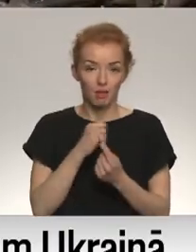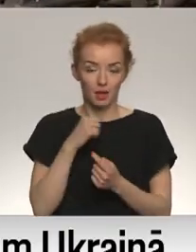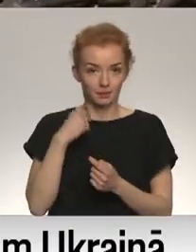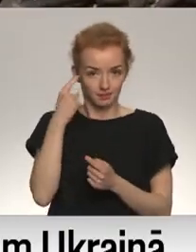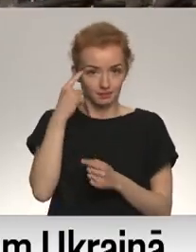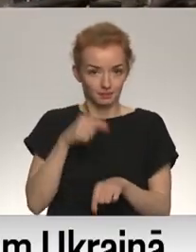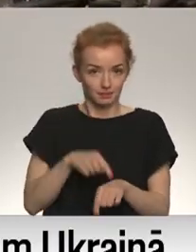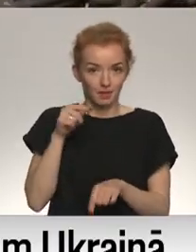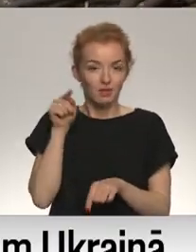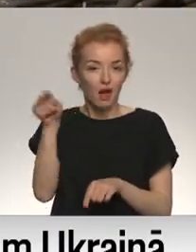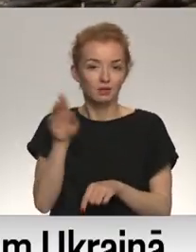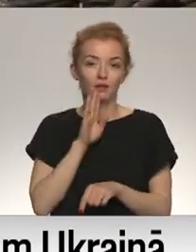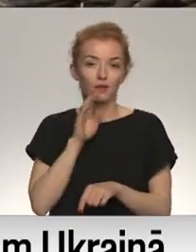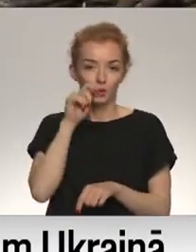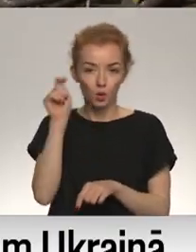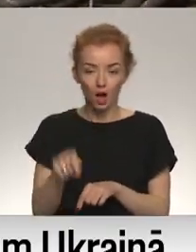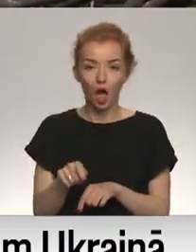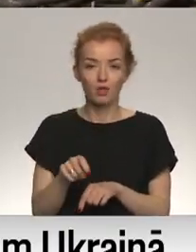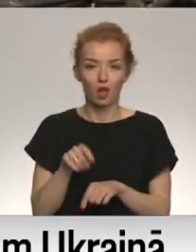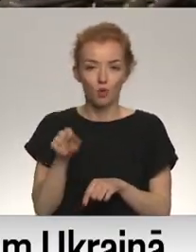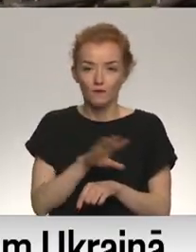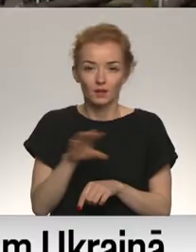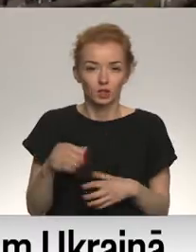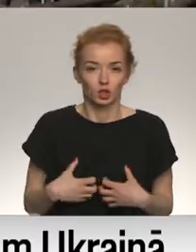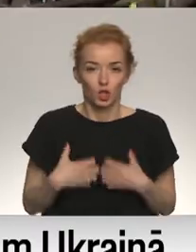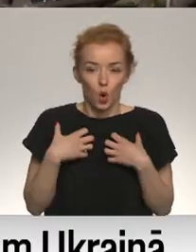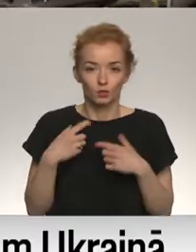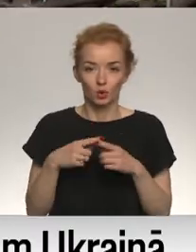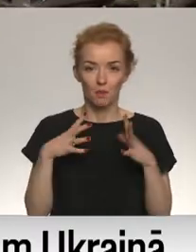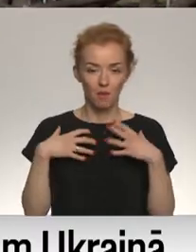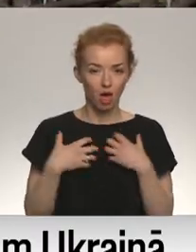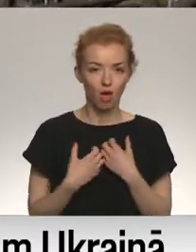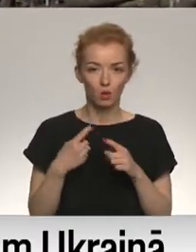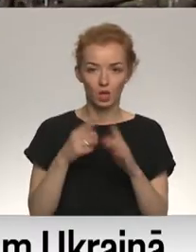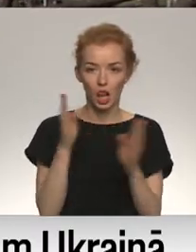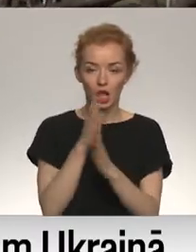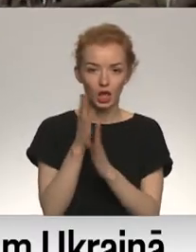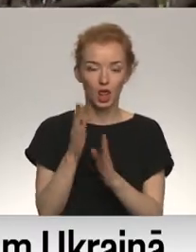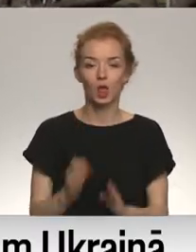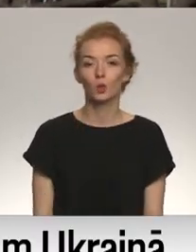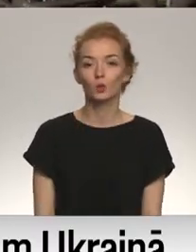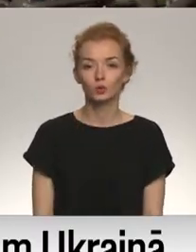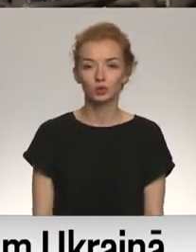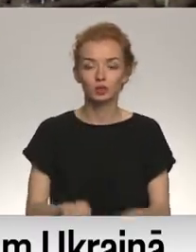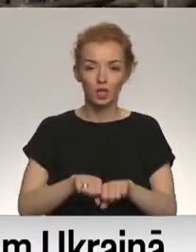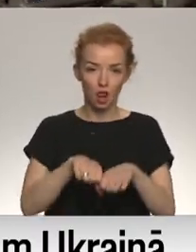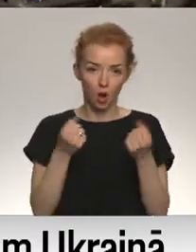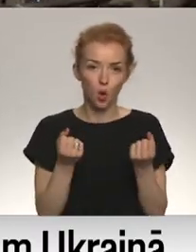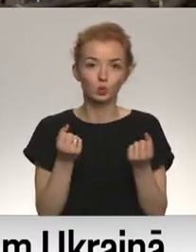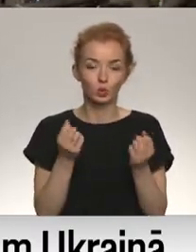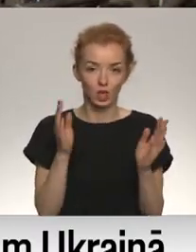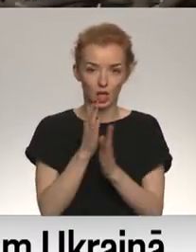tās sievietes un visas tās šausmas un bēdas un likteņus salaustos.